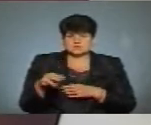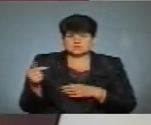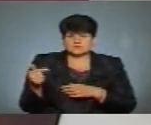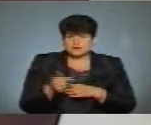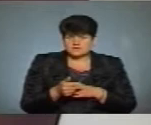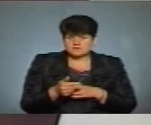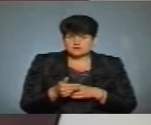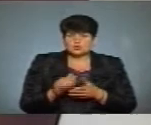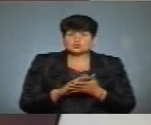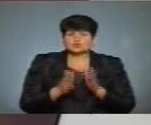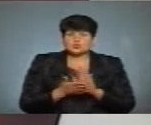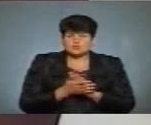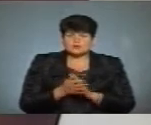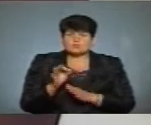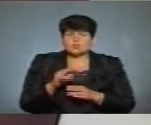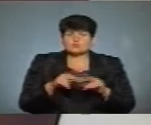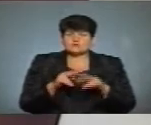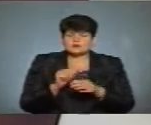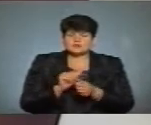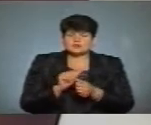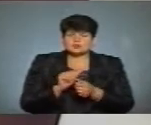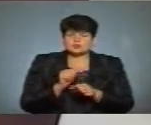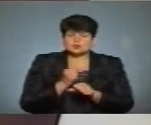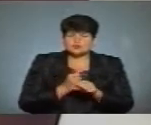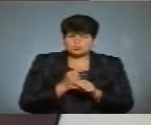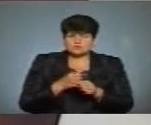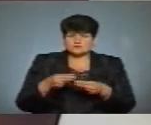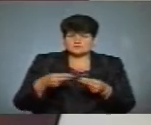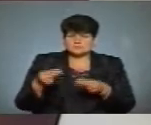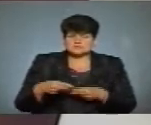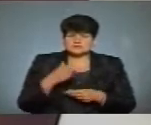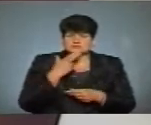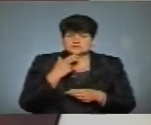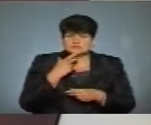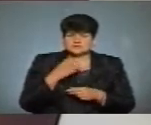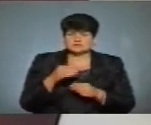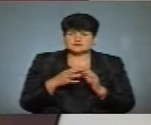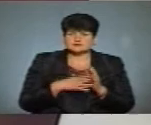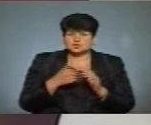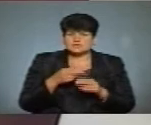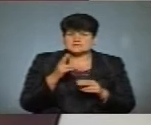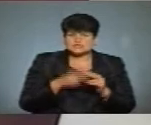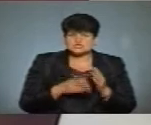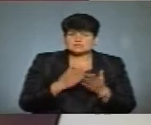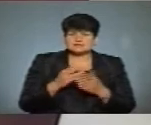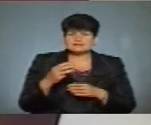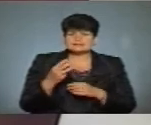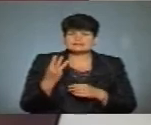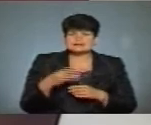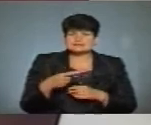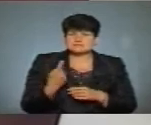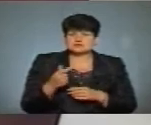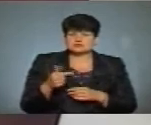гривень. Договір про будівельні роботи уклали 14 червня минулого року, завершити мали 31